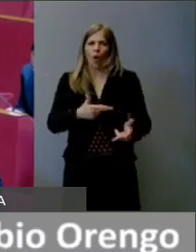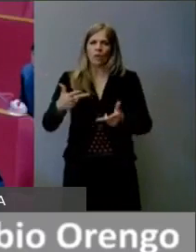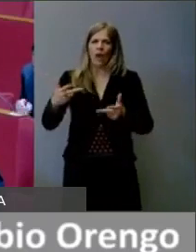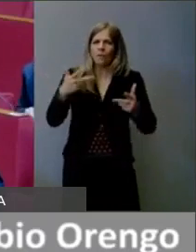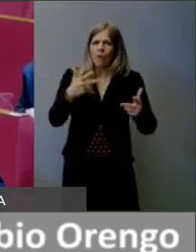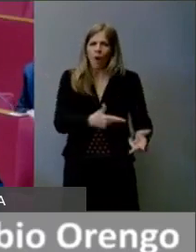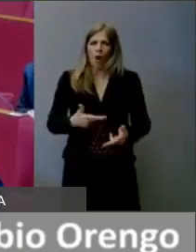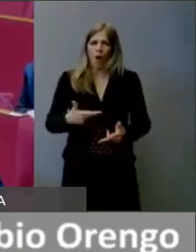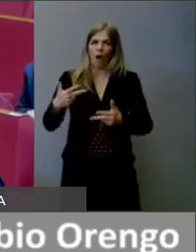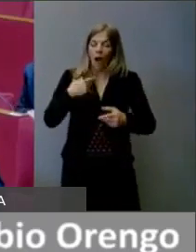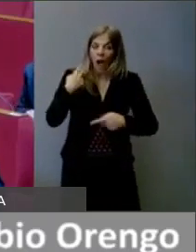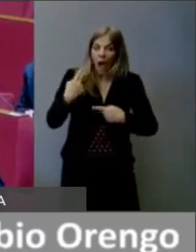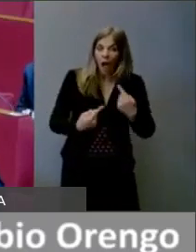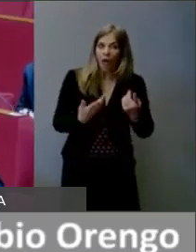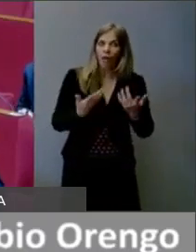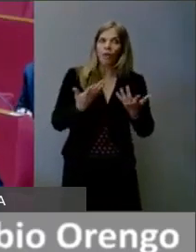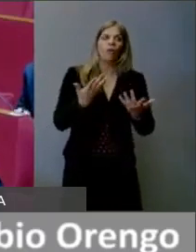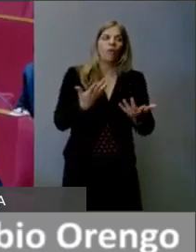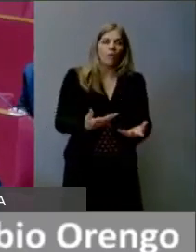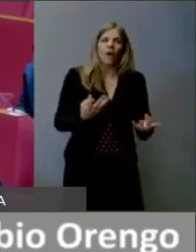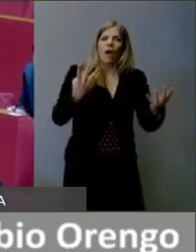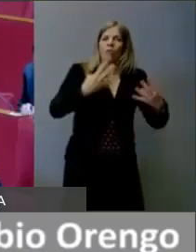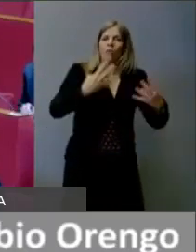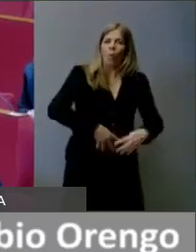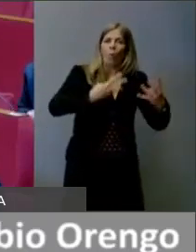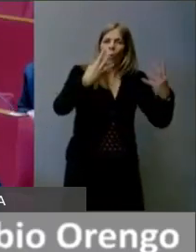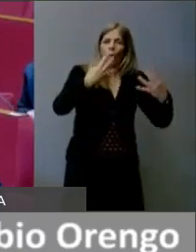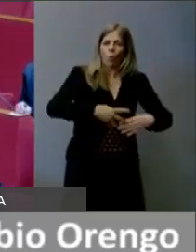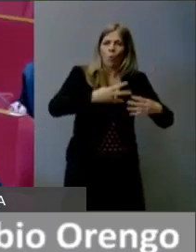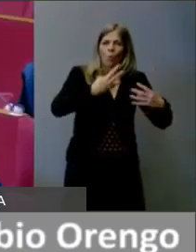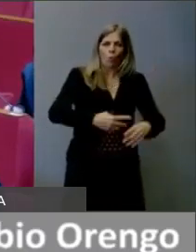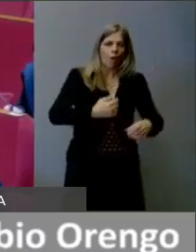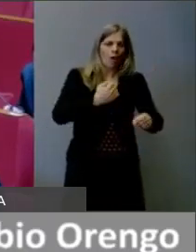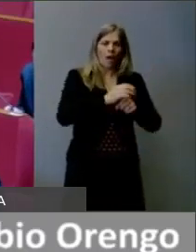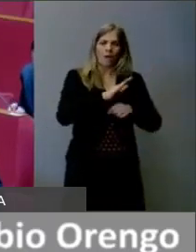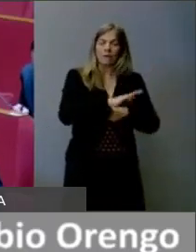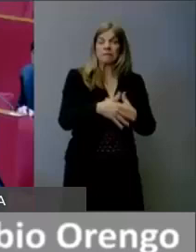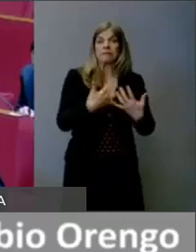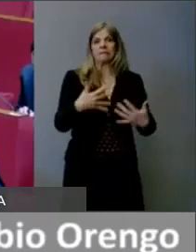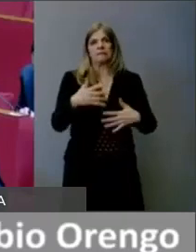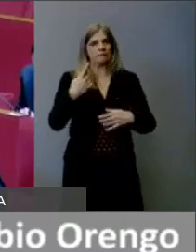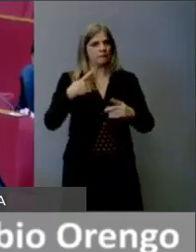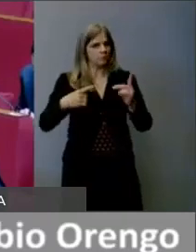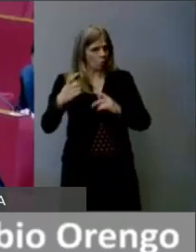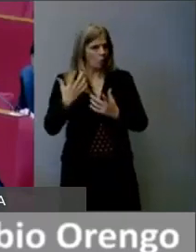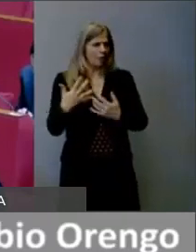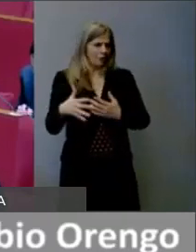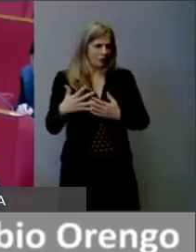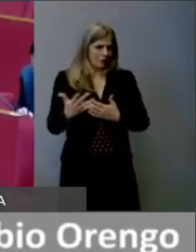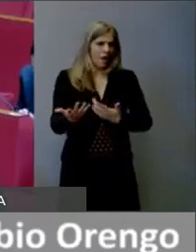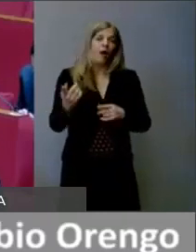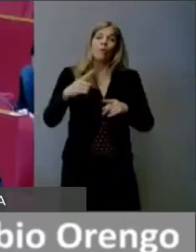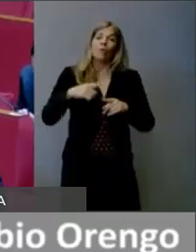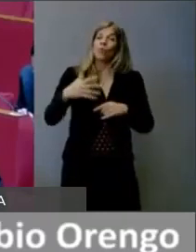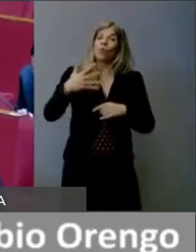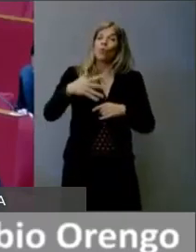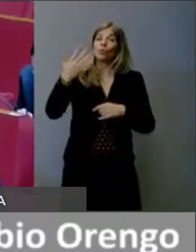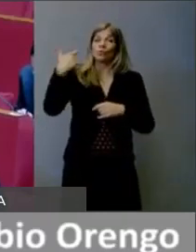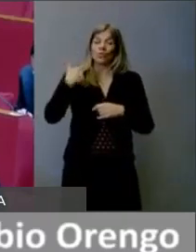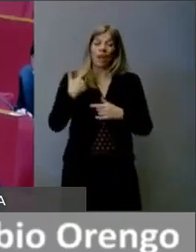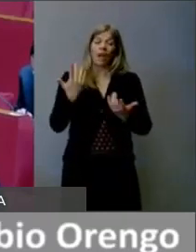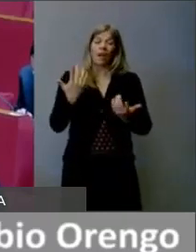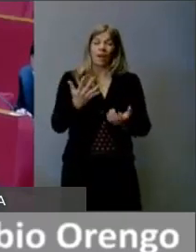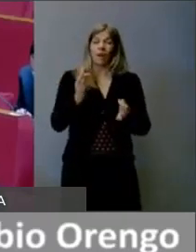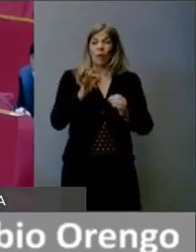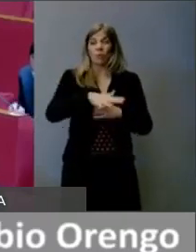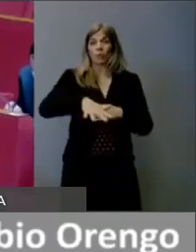tonnellate di materiali che vengono lavorati. Successivamente avevamo contestato il fatto che la Val Bisagno